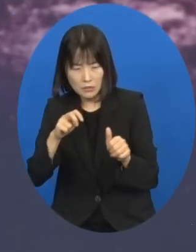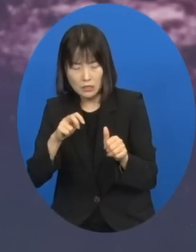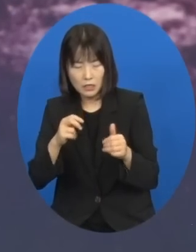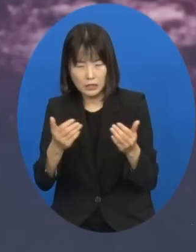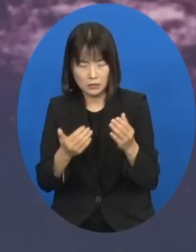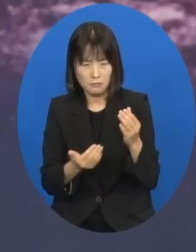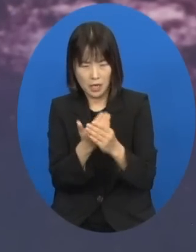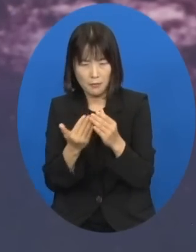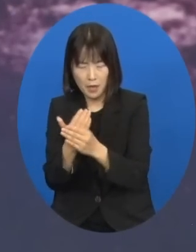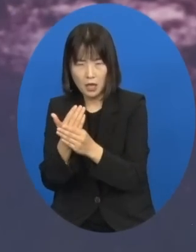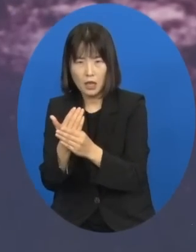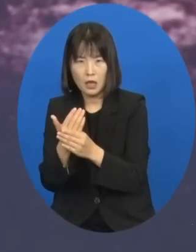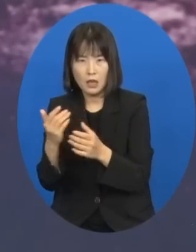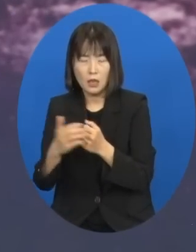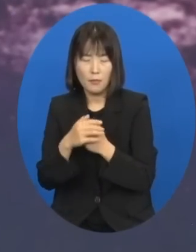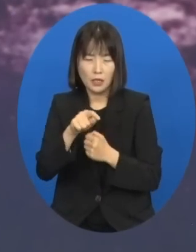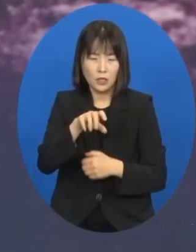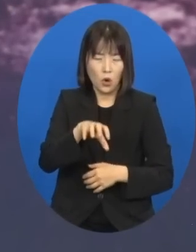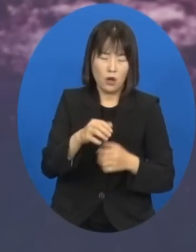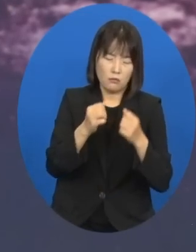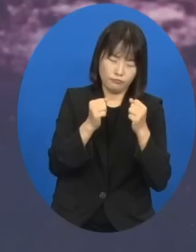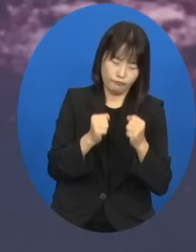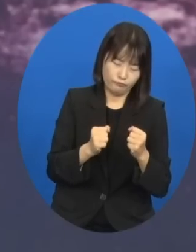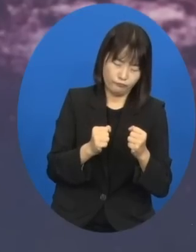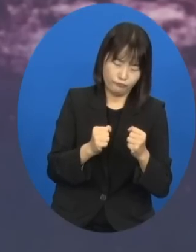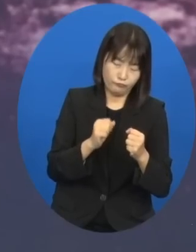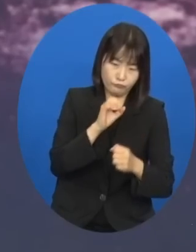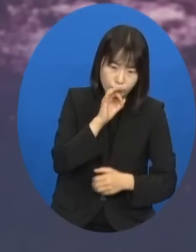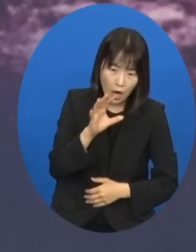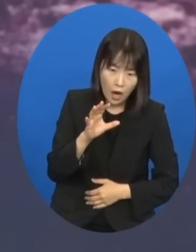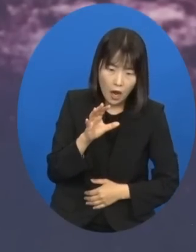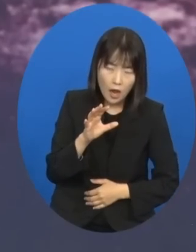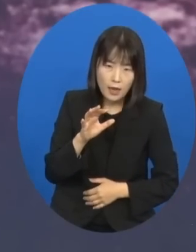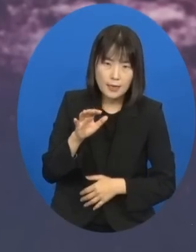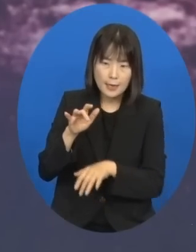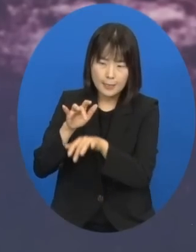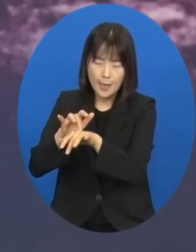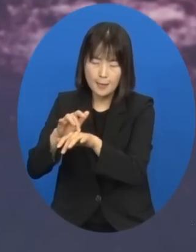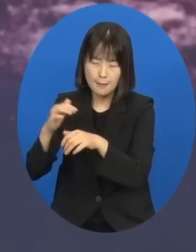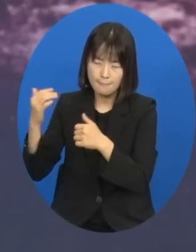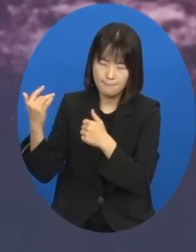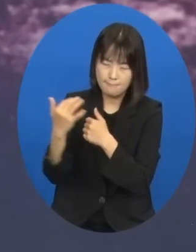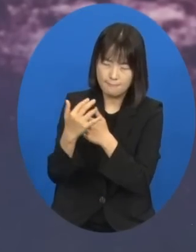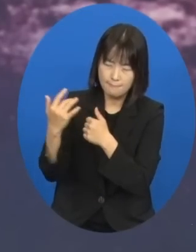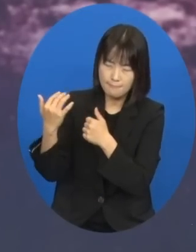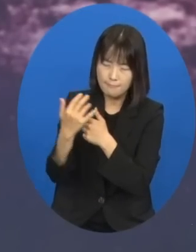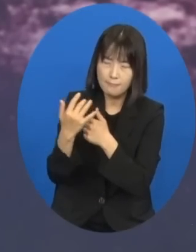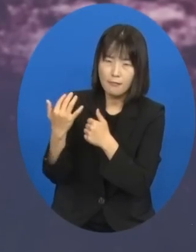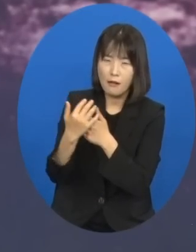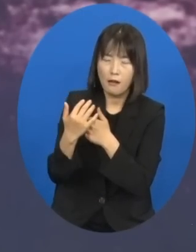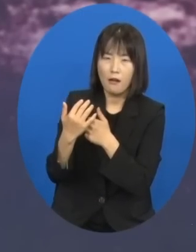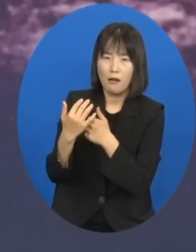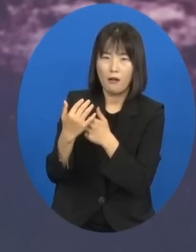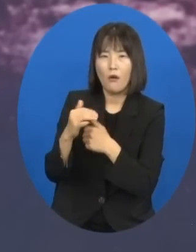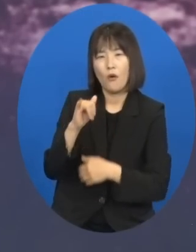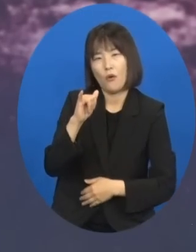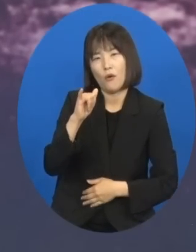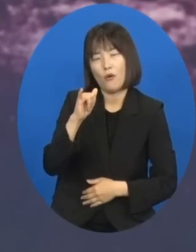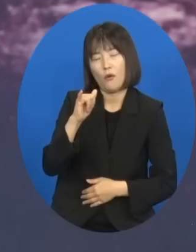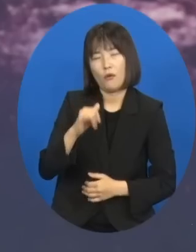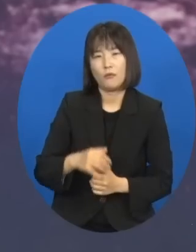벌어져서 거기에 머물지 못하도록 사단이 온갖 방법을 통해서 여러분 부르신 자리에 떠나게 만들